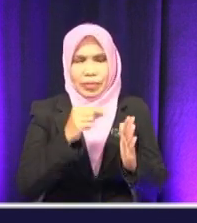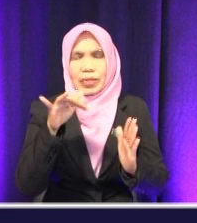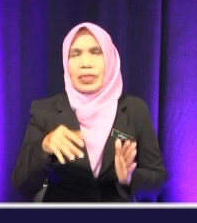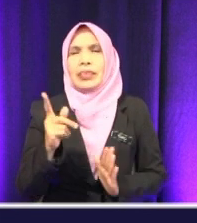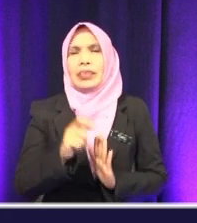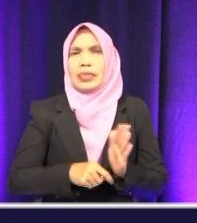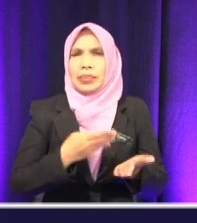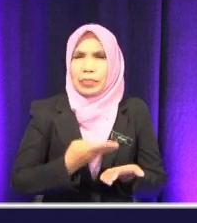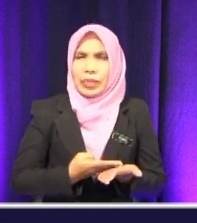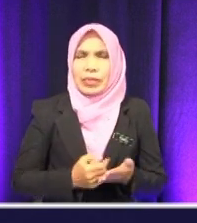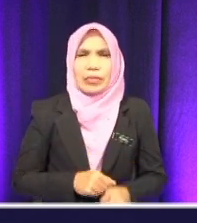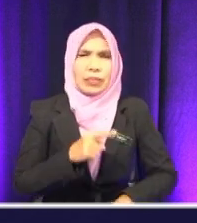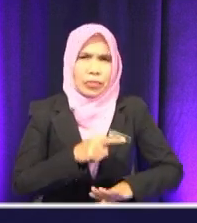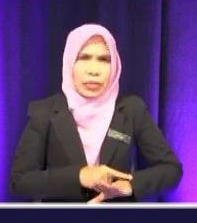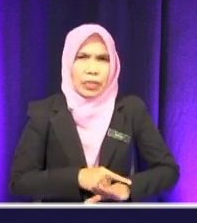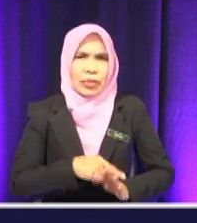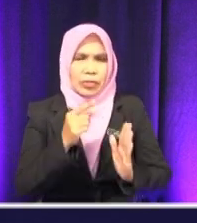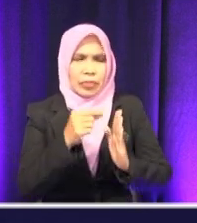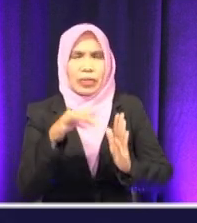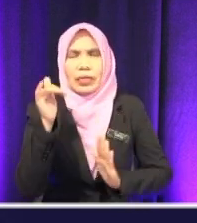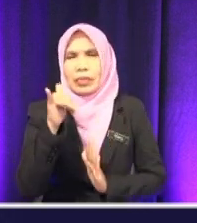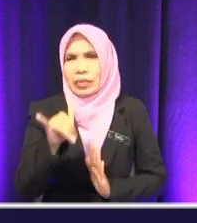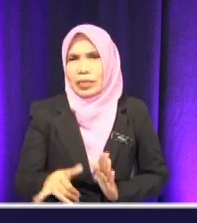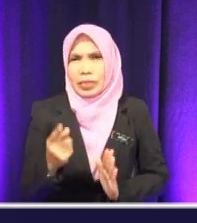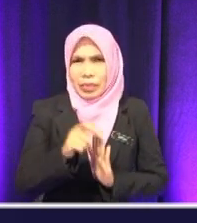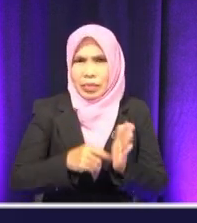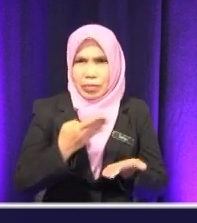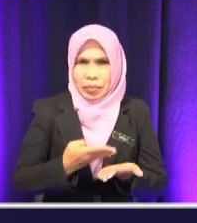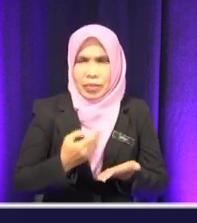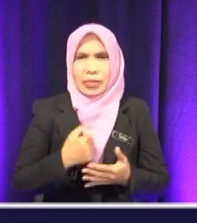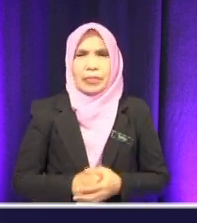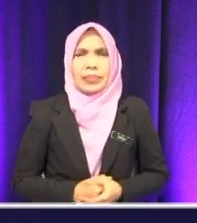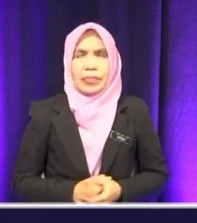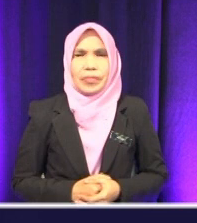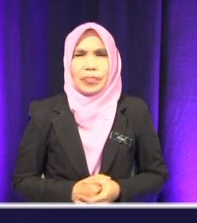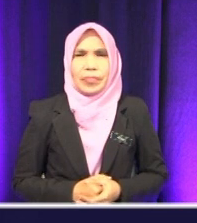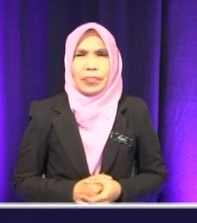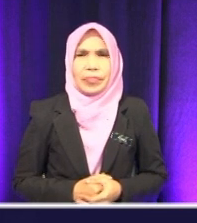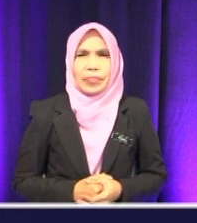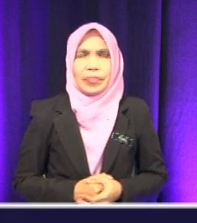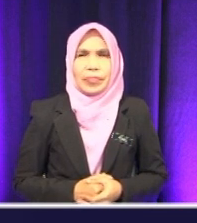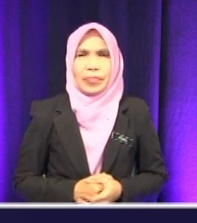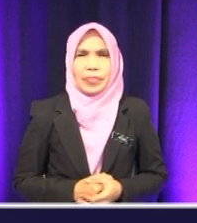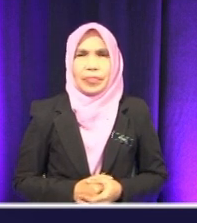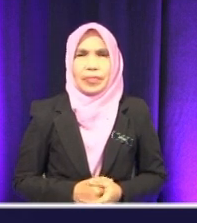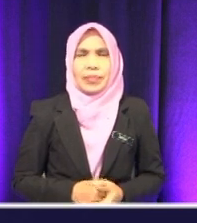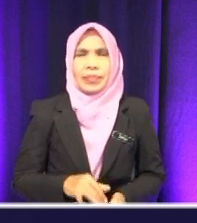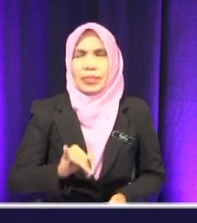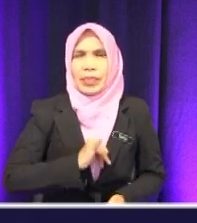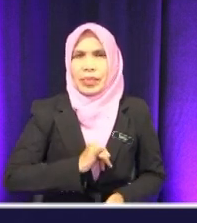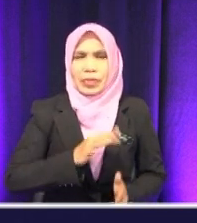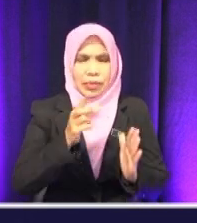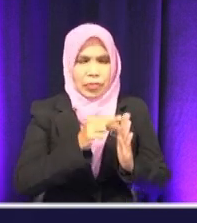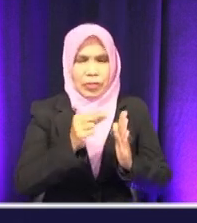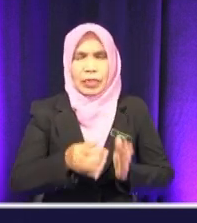Sumatera memilih yang terbaik itu coba bandingkan Oke contoh aja Katakanlah calun memilih Jalan B saya pilih Jalan